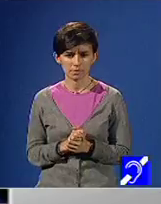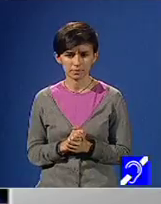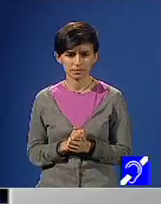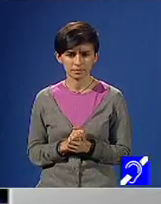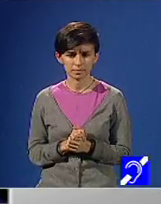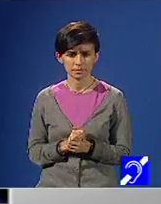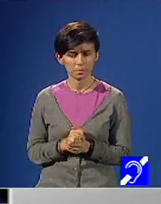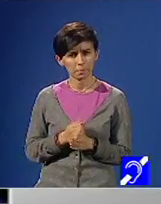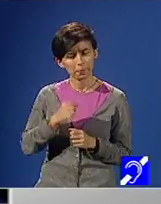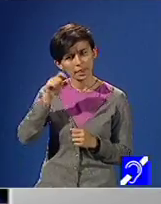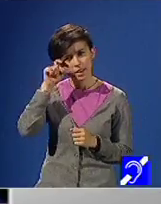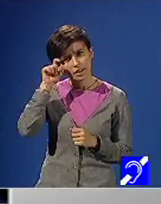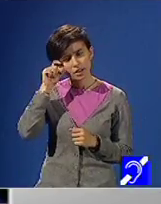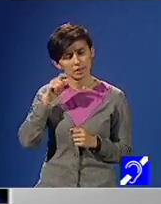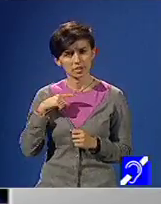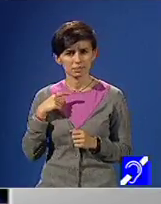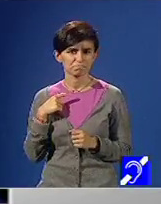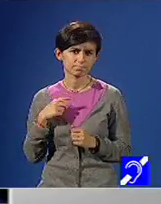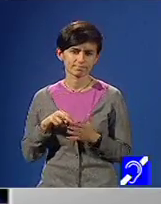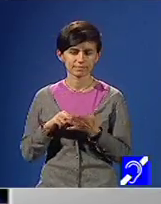Cred că suntem în proces